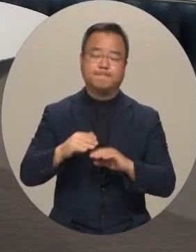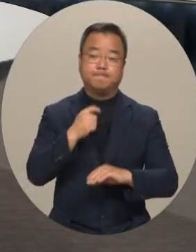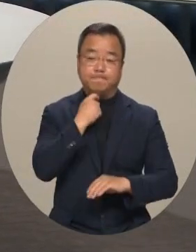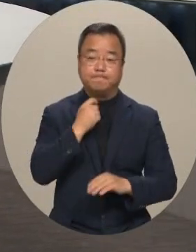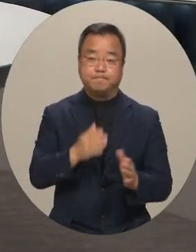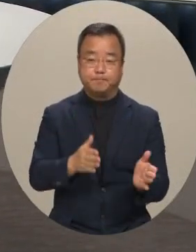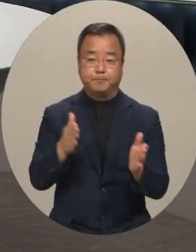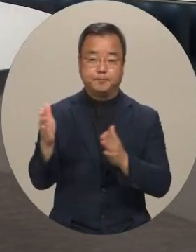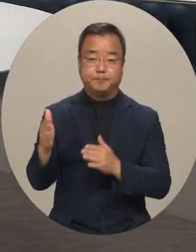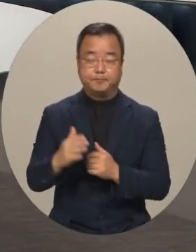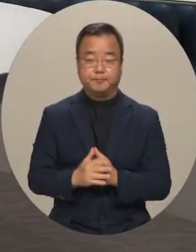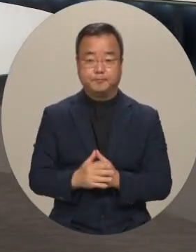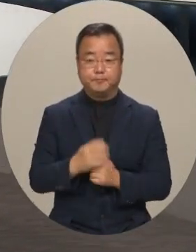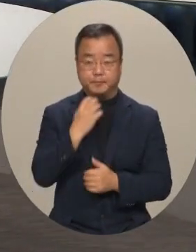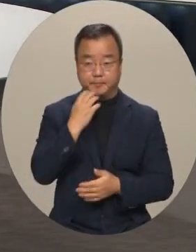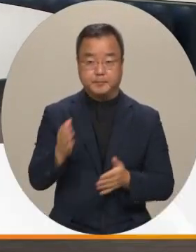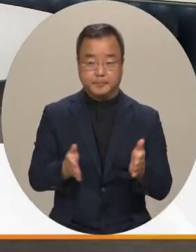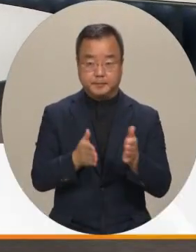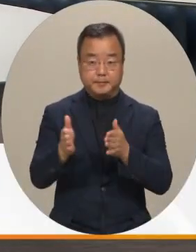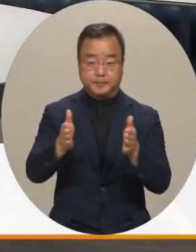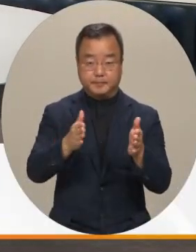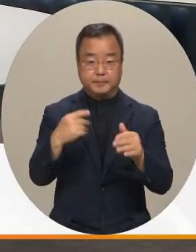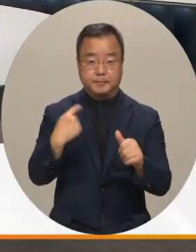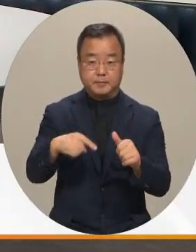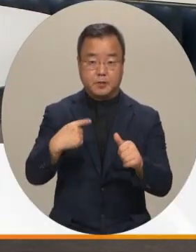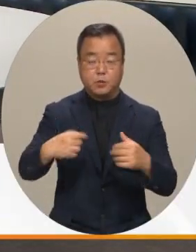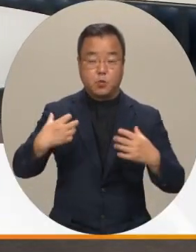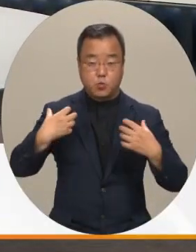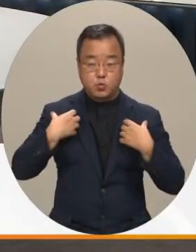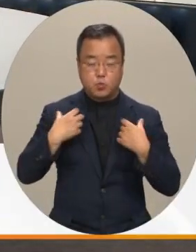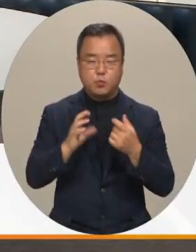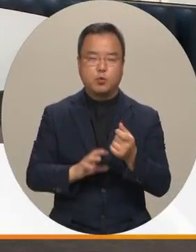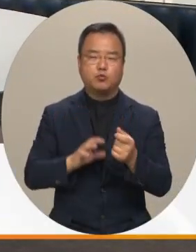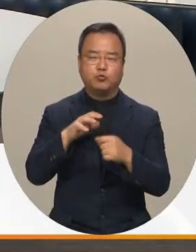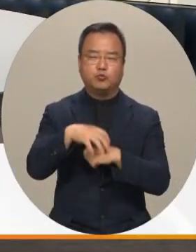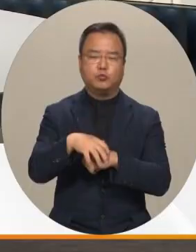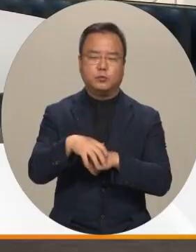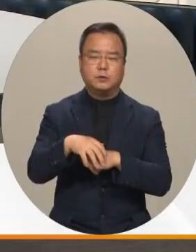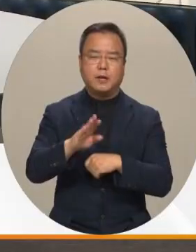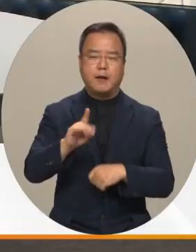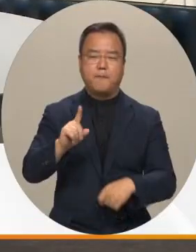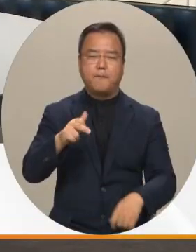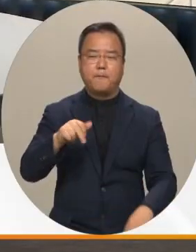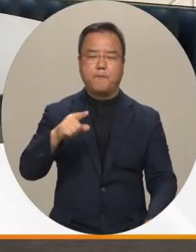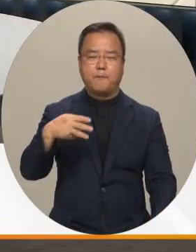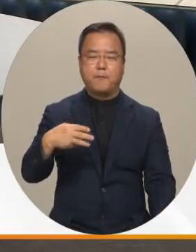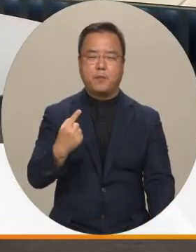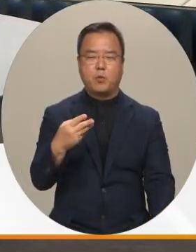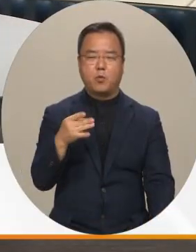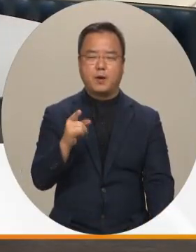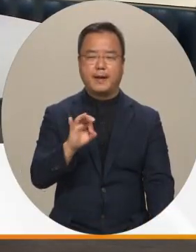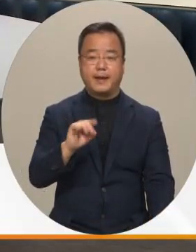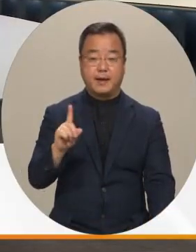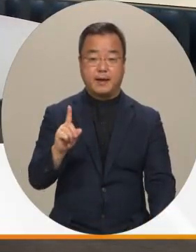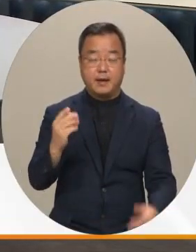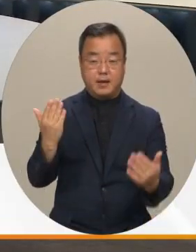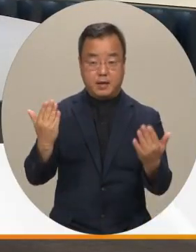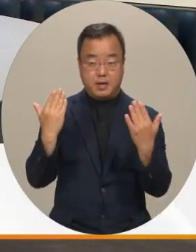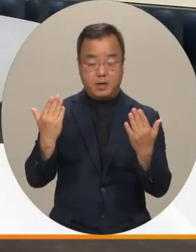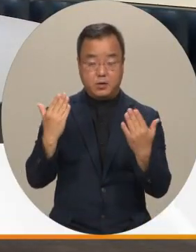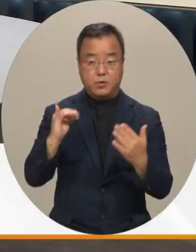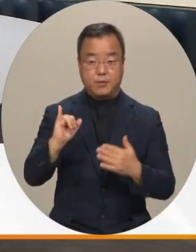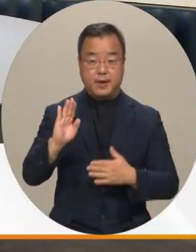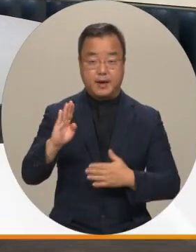다음 소식은 경기로가 보겠습니다 경기도 교육청이 국제 바칼로레아 이른바이 아비 후보 학교를 대폭 늘리기로